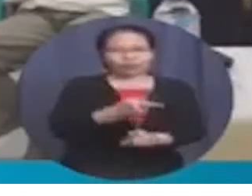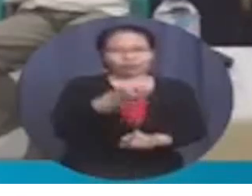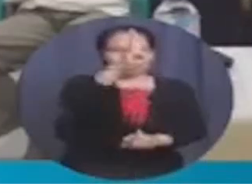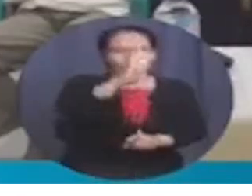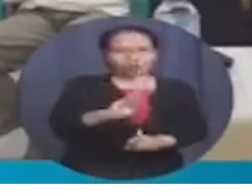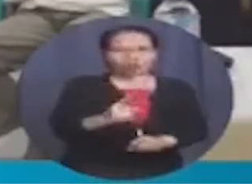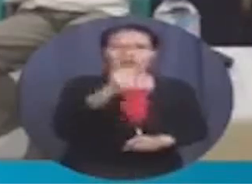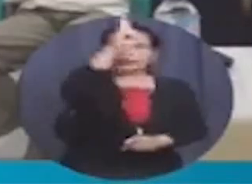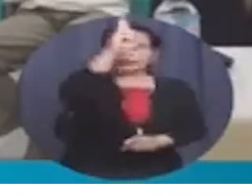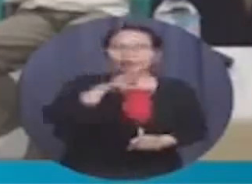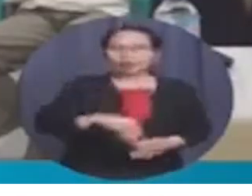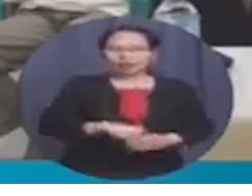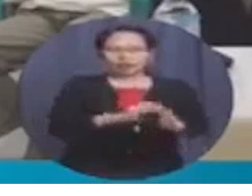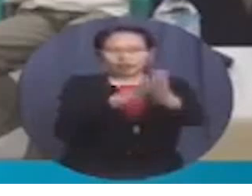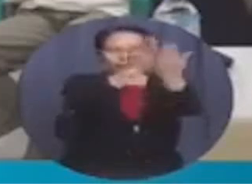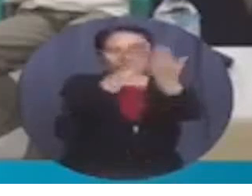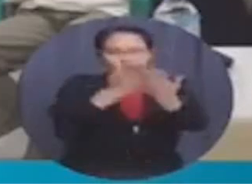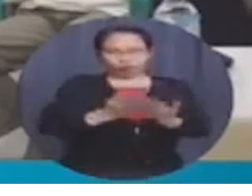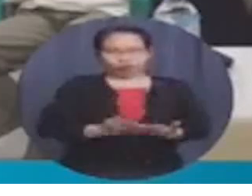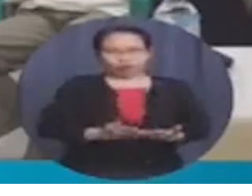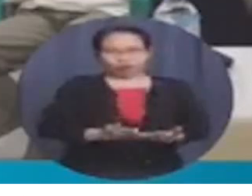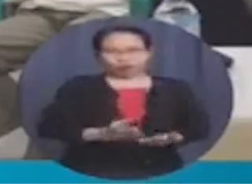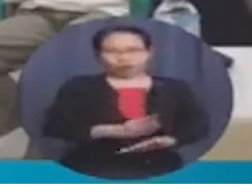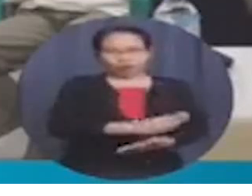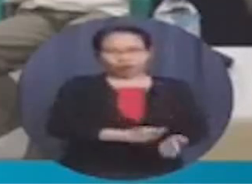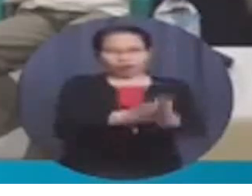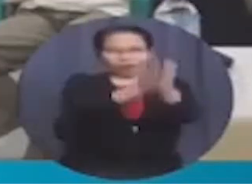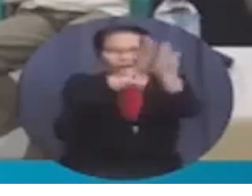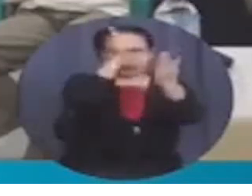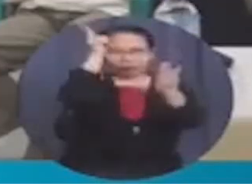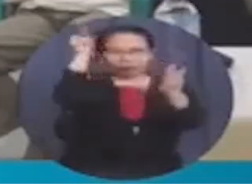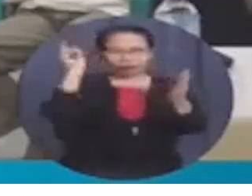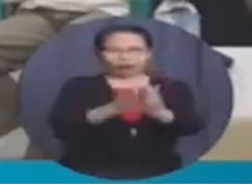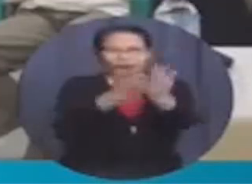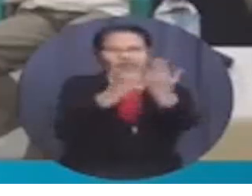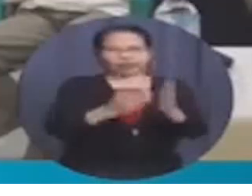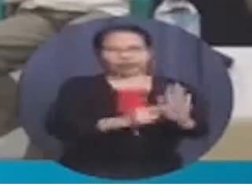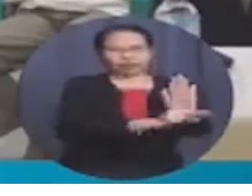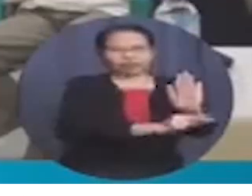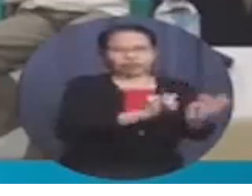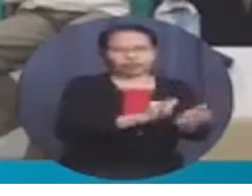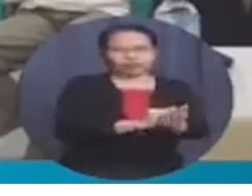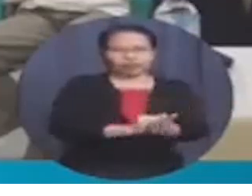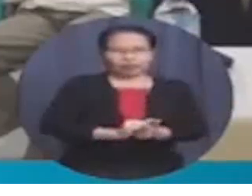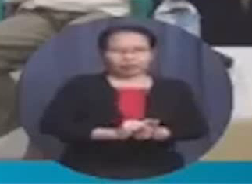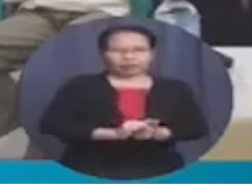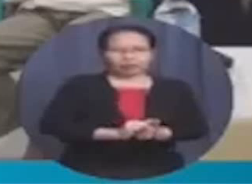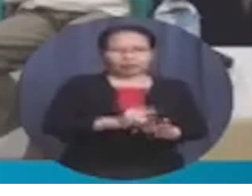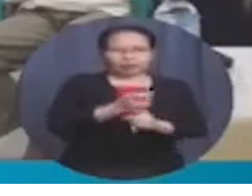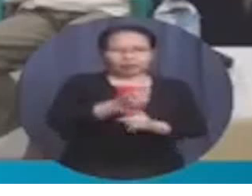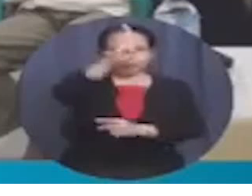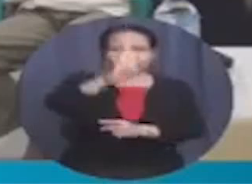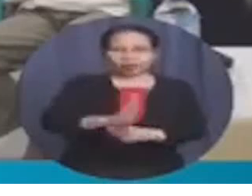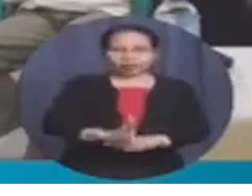kundi yung Diyos na nasa Biblia. Ang Biblia kasi is a revelation that comes from God